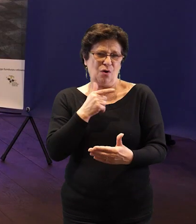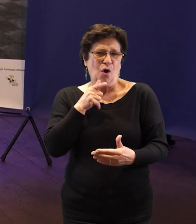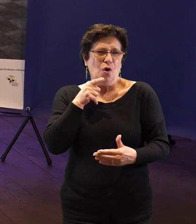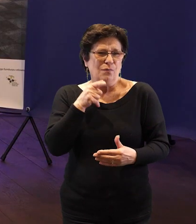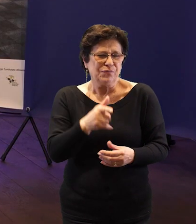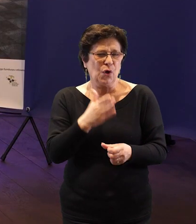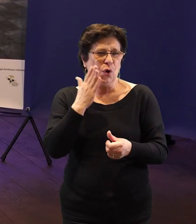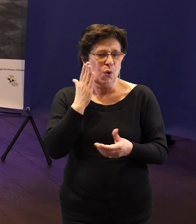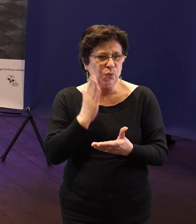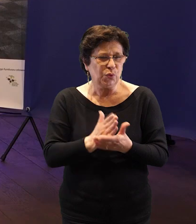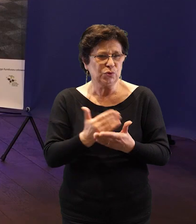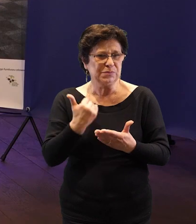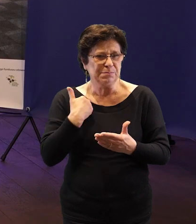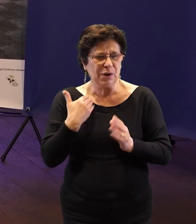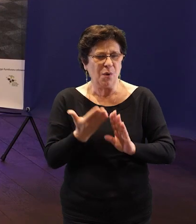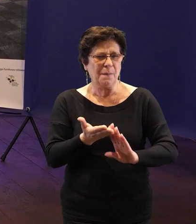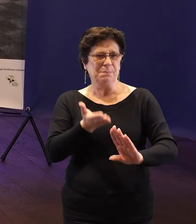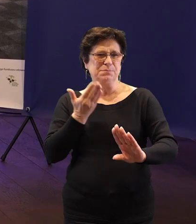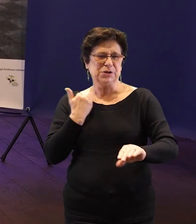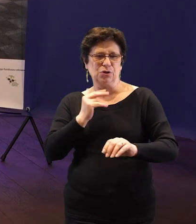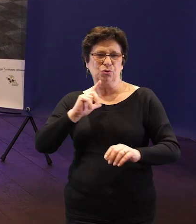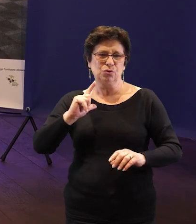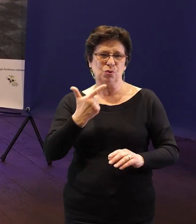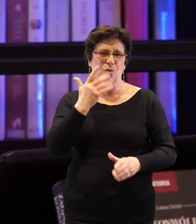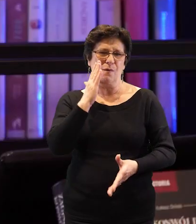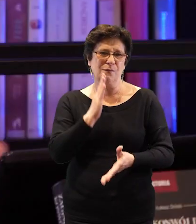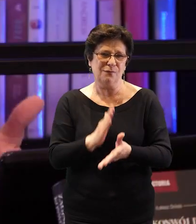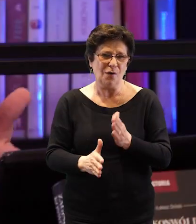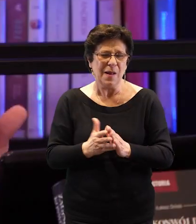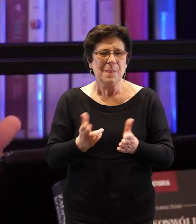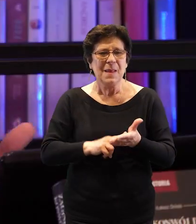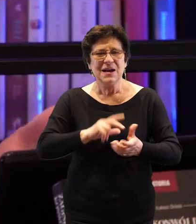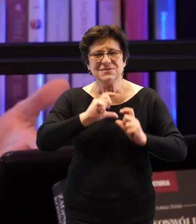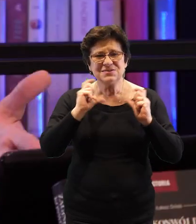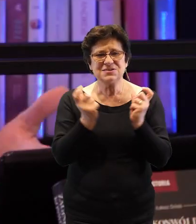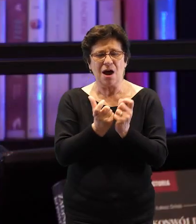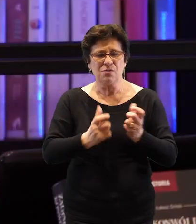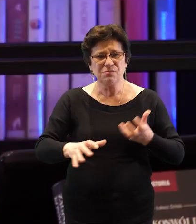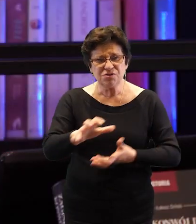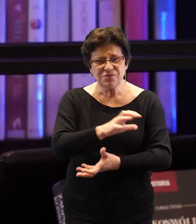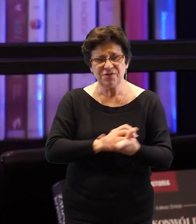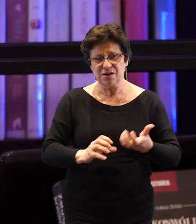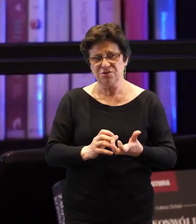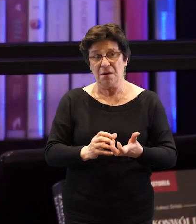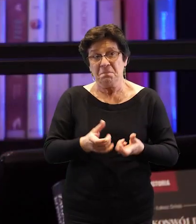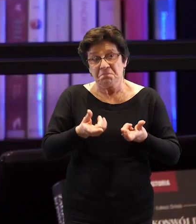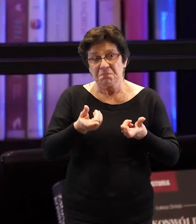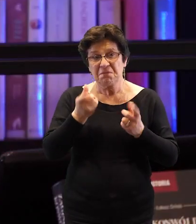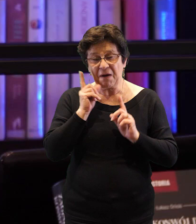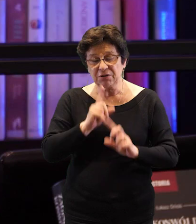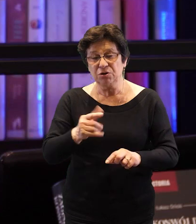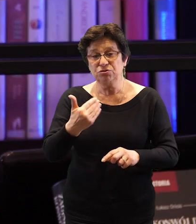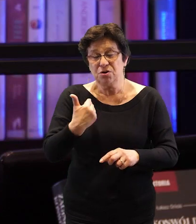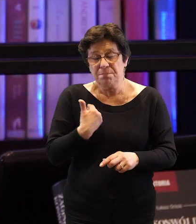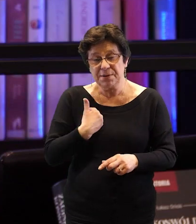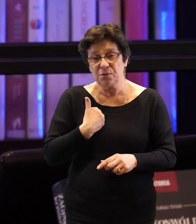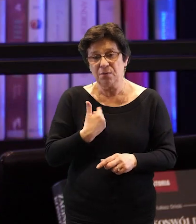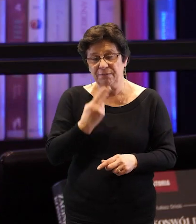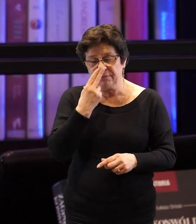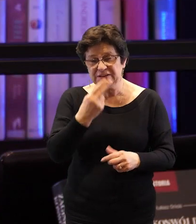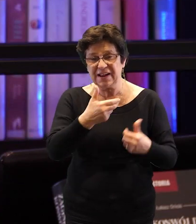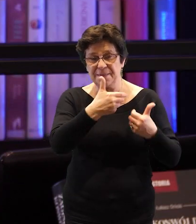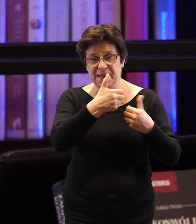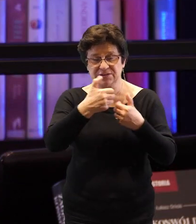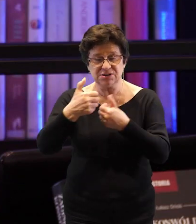takie konstrukcje były na całym świecie, testowane, badane, no i faktycznie były. Tutaj na zdjęciach jest